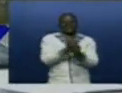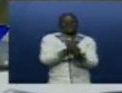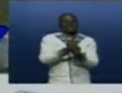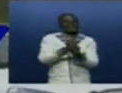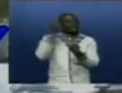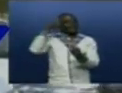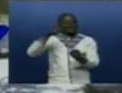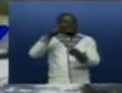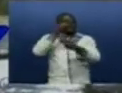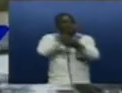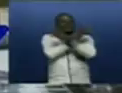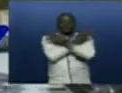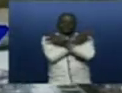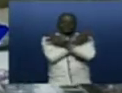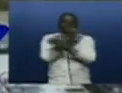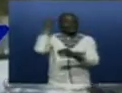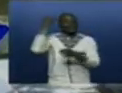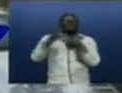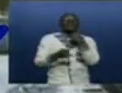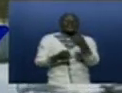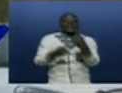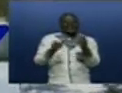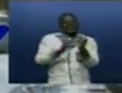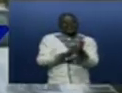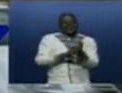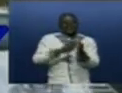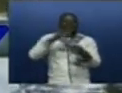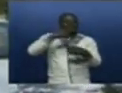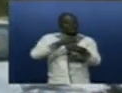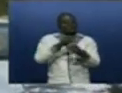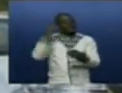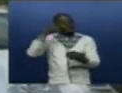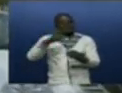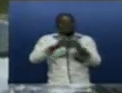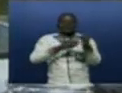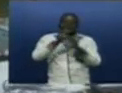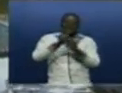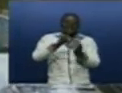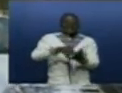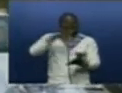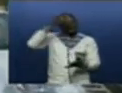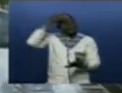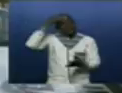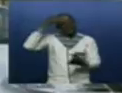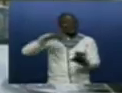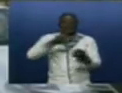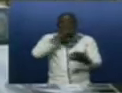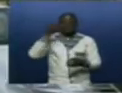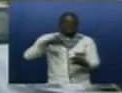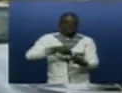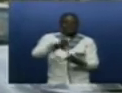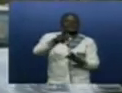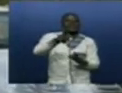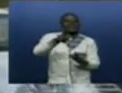maintenant, si on nous dit qu'une école sera construite et elle va nous apprendre les meilleures pratiques agricoles, les meilleures